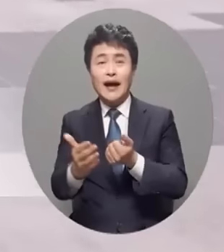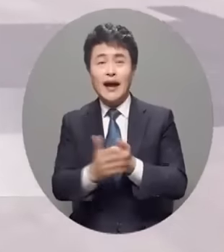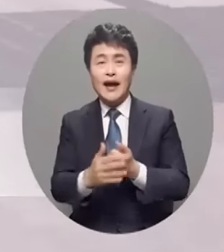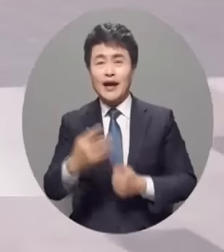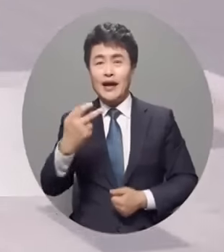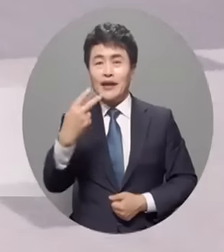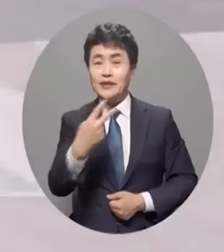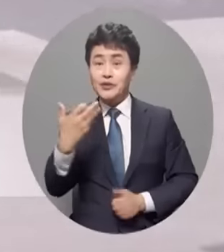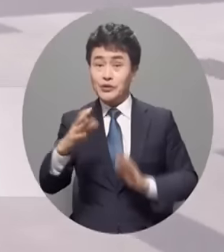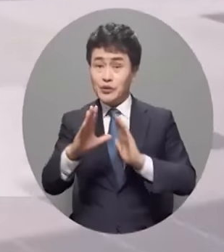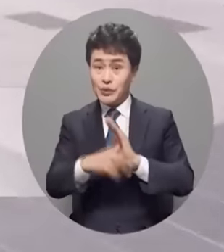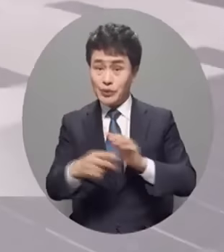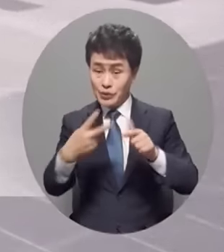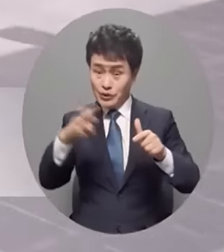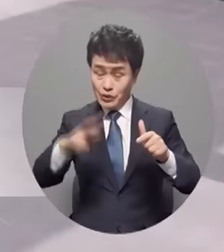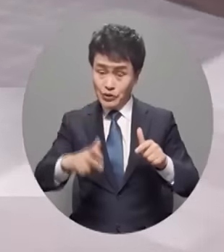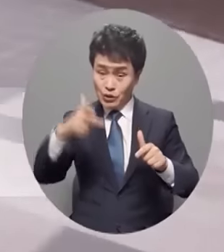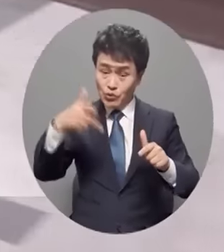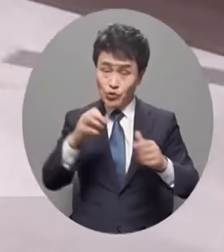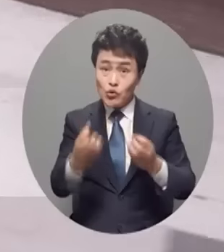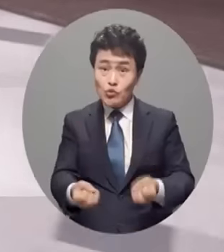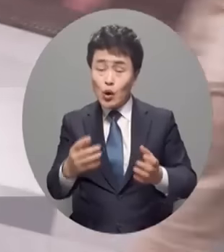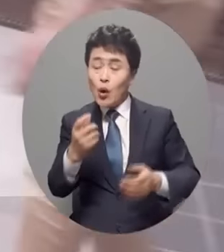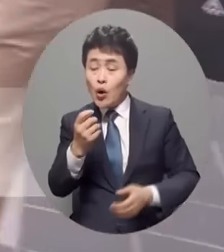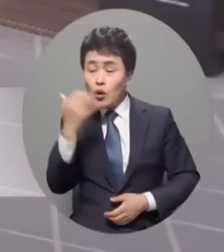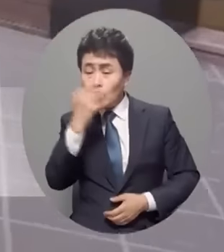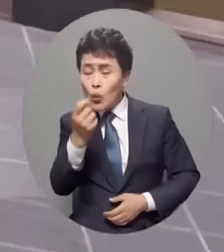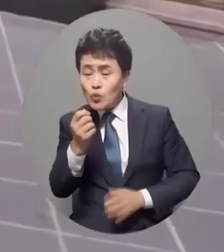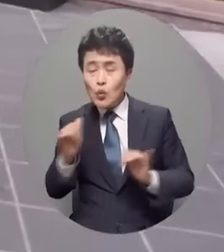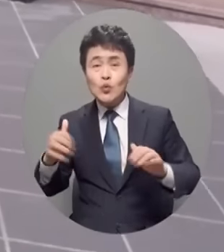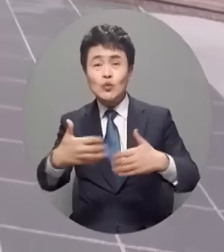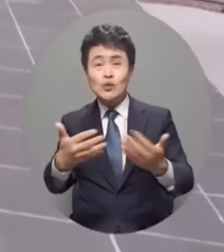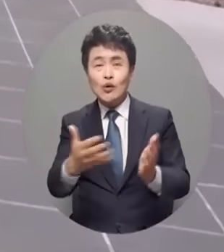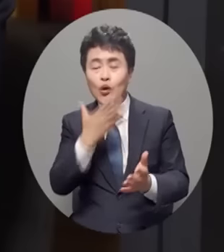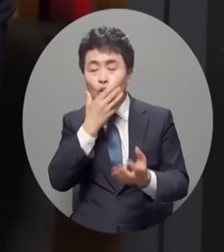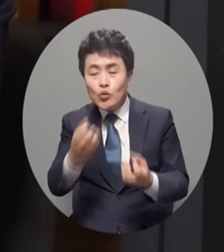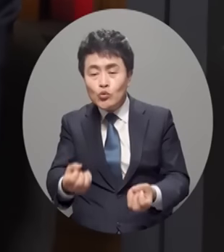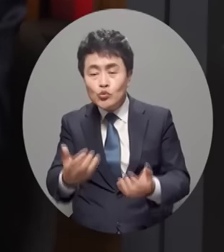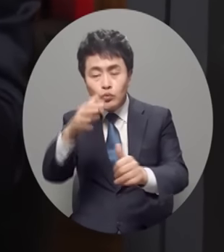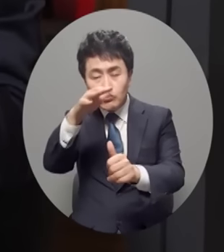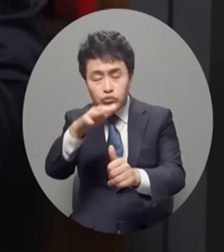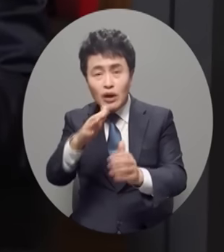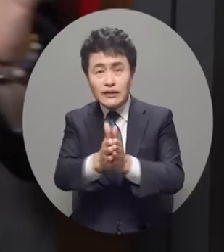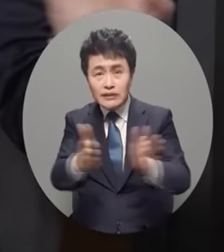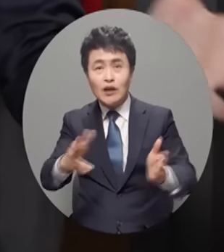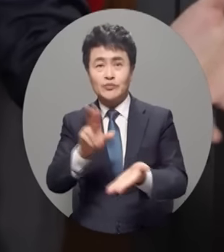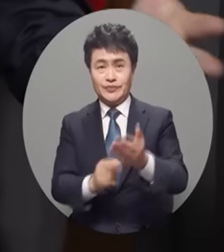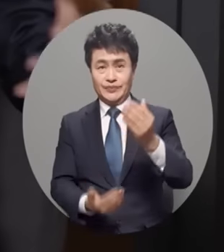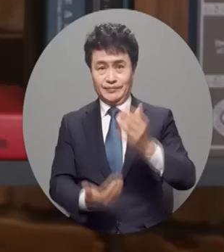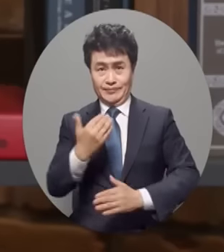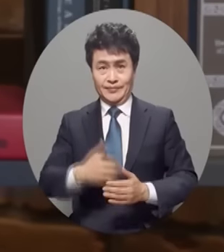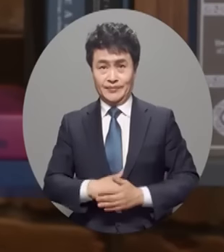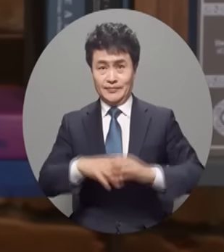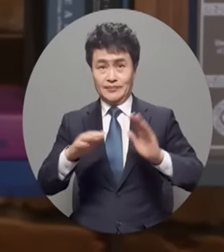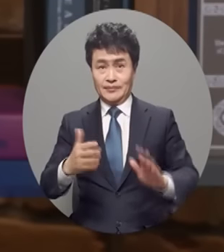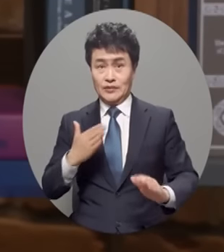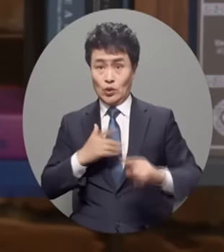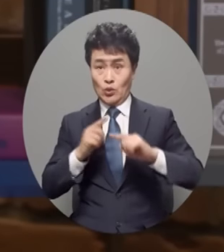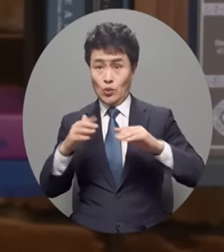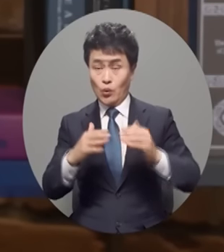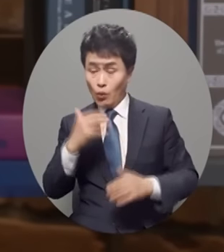2019년 인천 퀴어 축제에서 성소수자들에 대한 축복식을 열어준 게 발단이 됐습니다. 저희 교회에